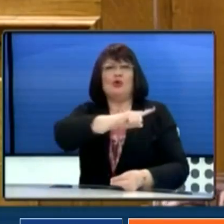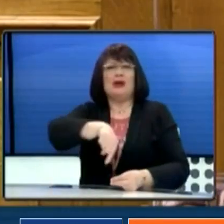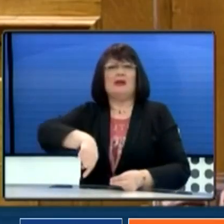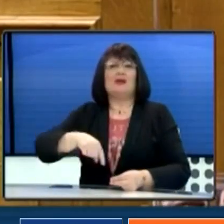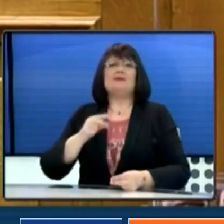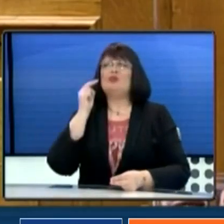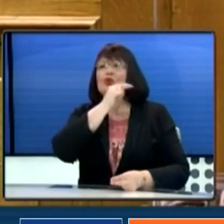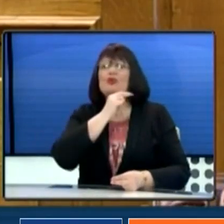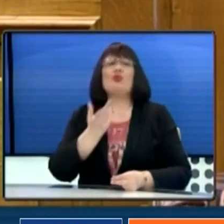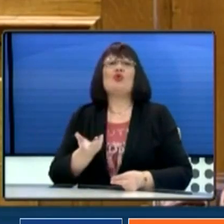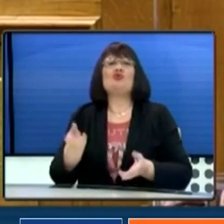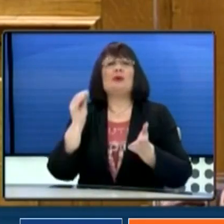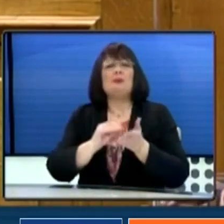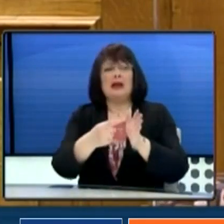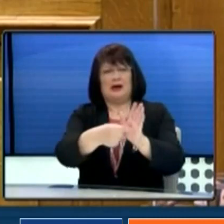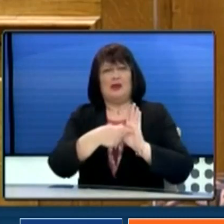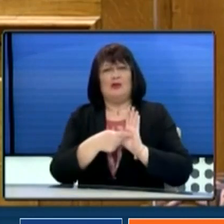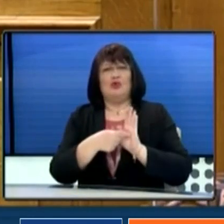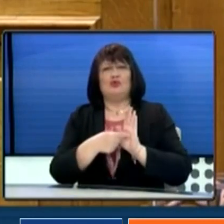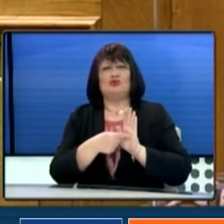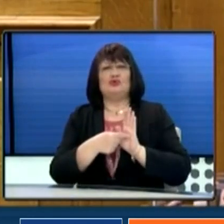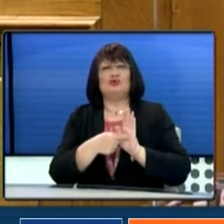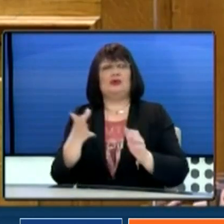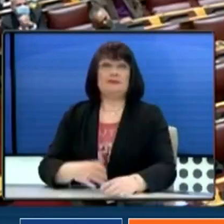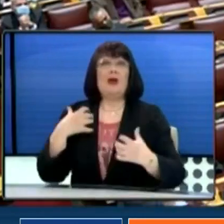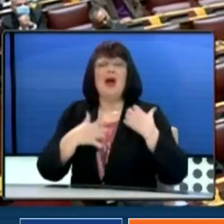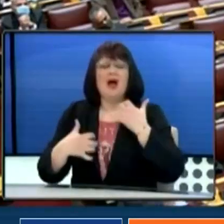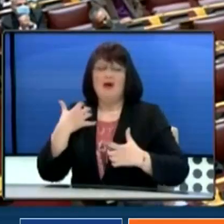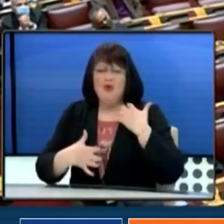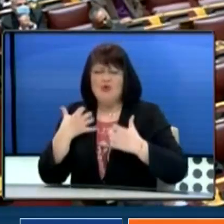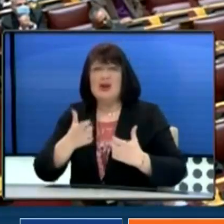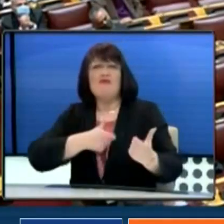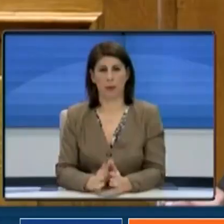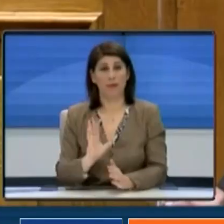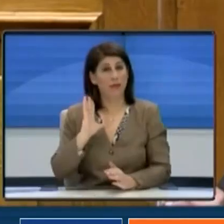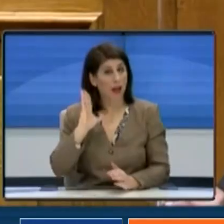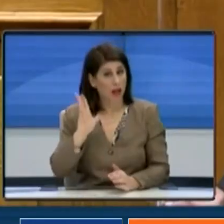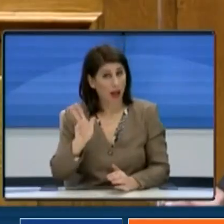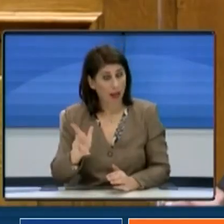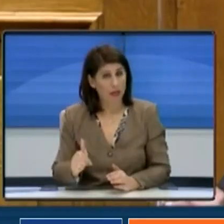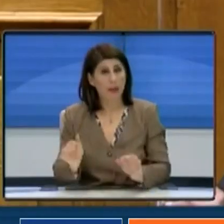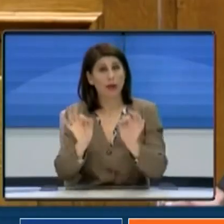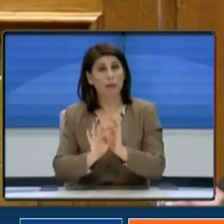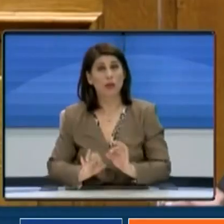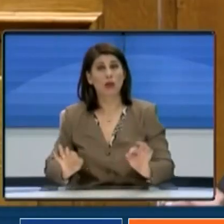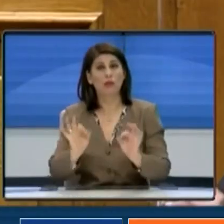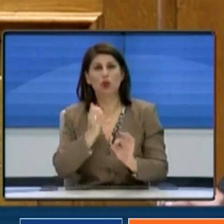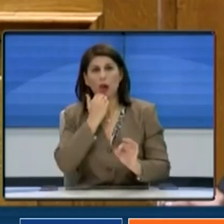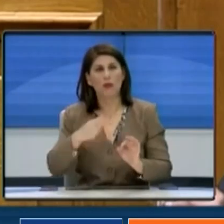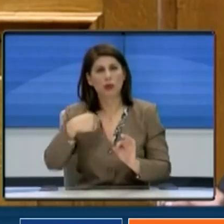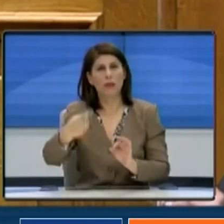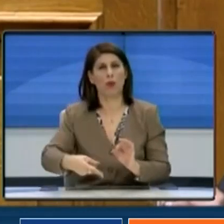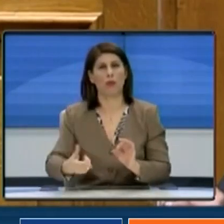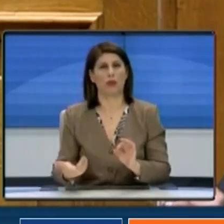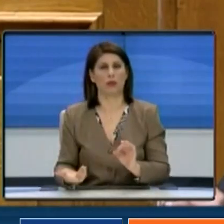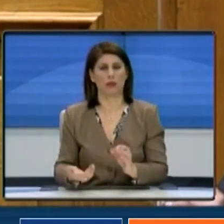ήρθατε για να μας παρουσιάσετε ένα success story. Κάθε μέρα προετοιμάζεται το λάθος της